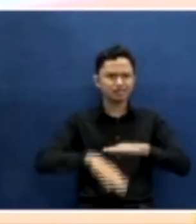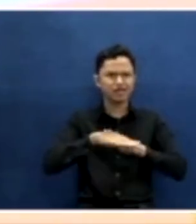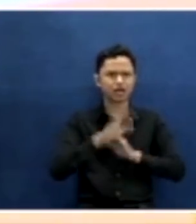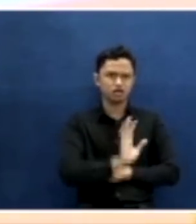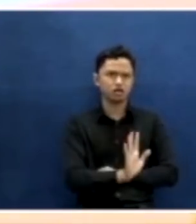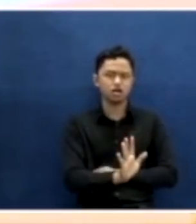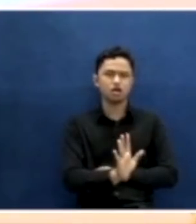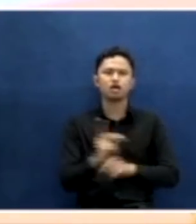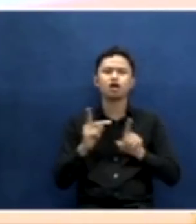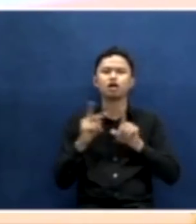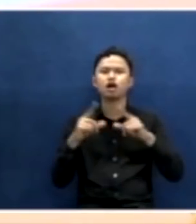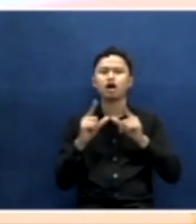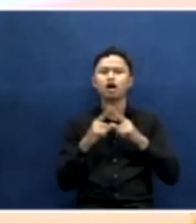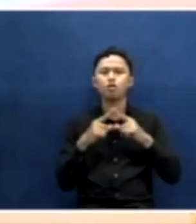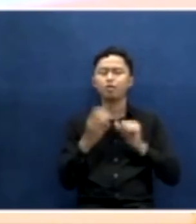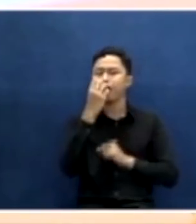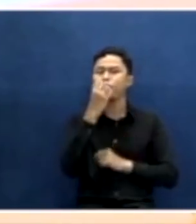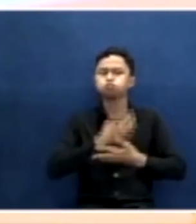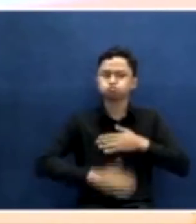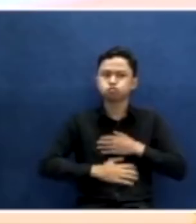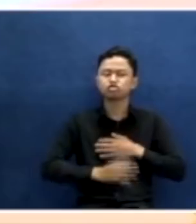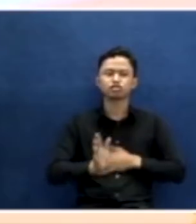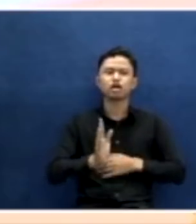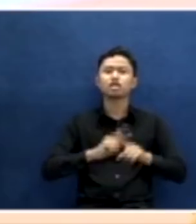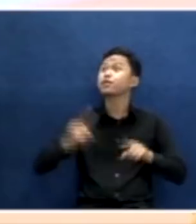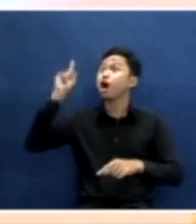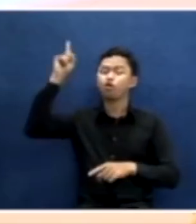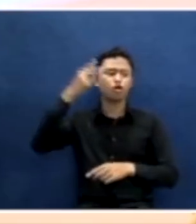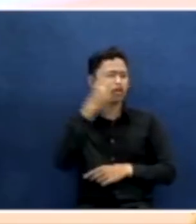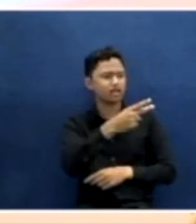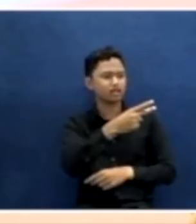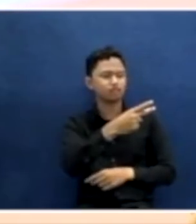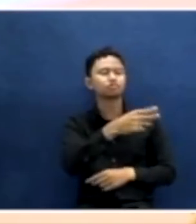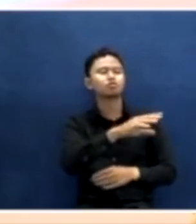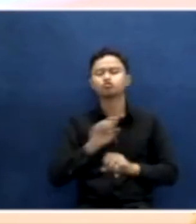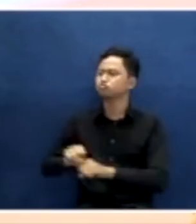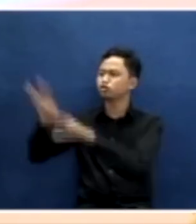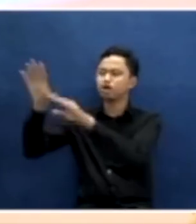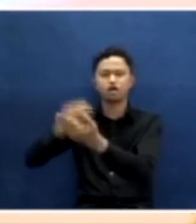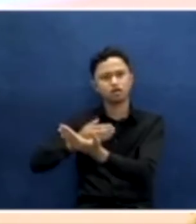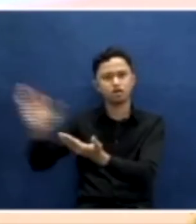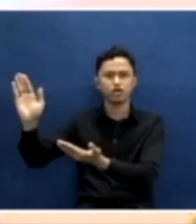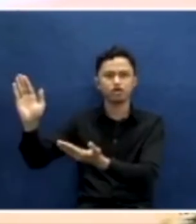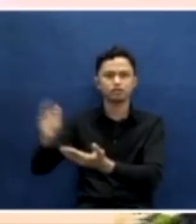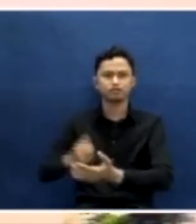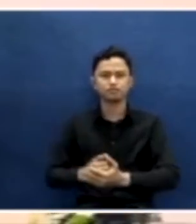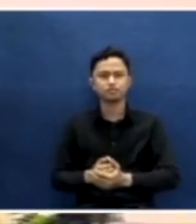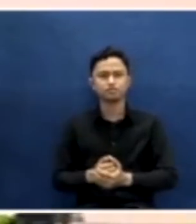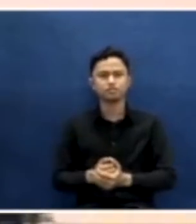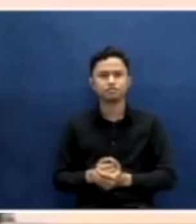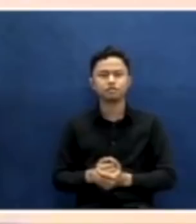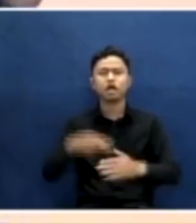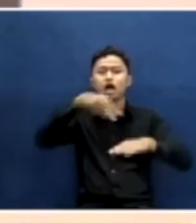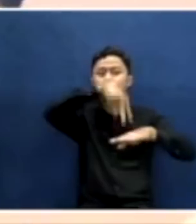sampai minta minum ketika sudah makan buah tapi sudah cukup bagi Allah mengeluarkan Nabi Adam dari surga Nabi Adam diturunkan di daratan